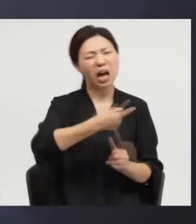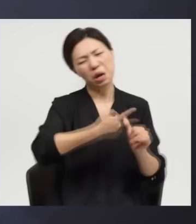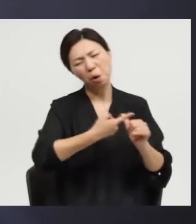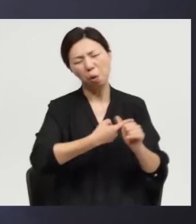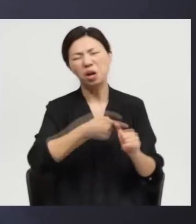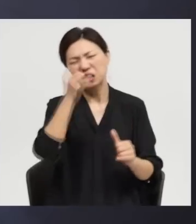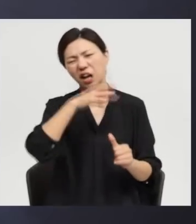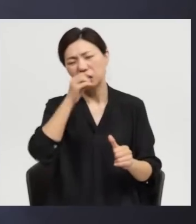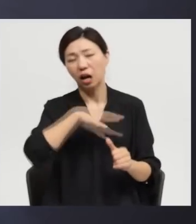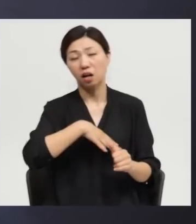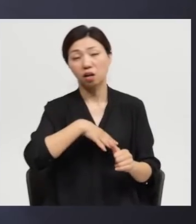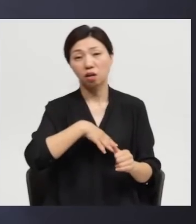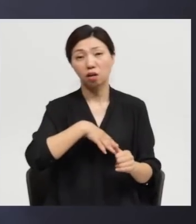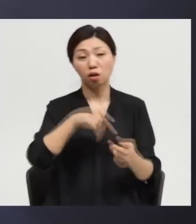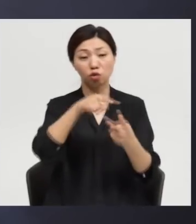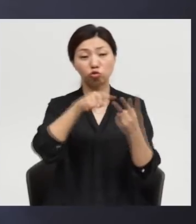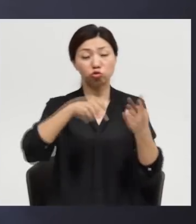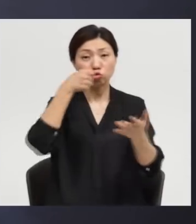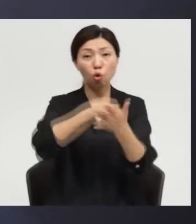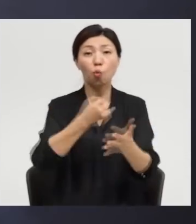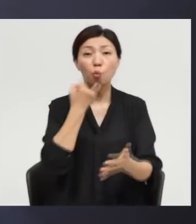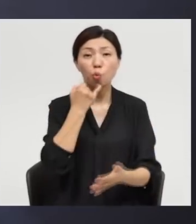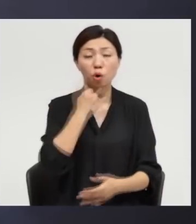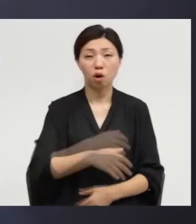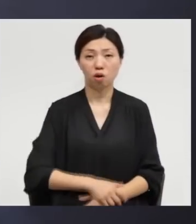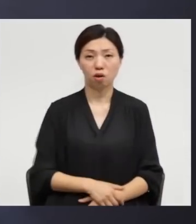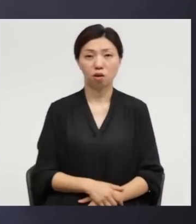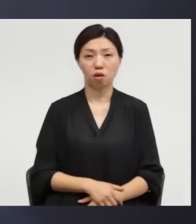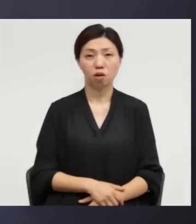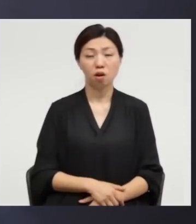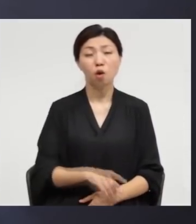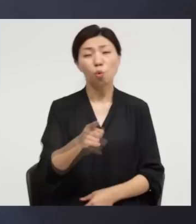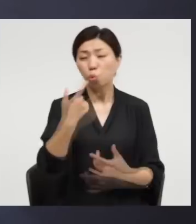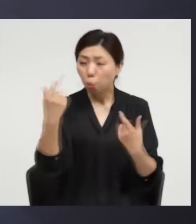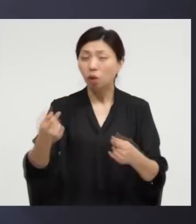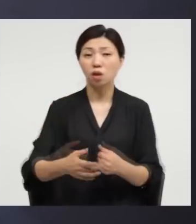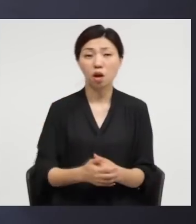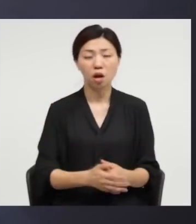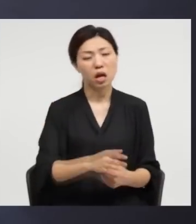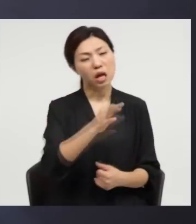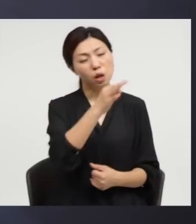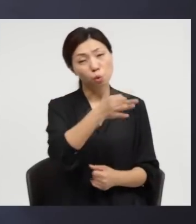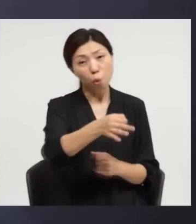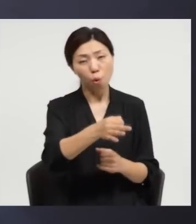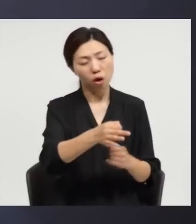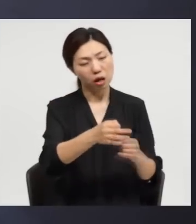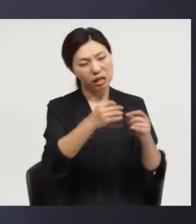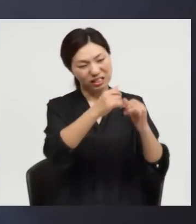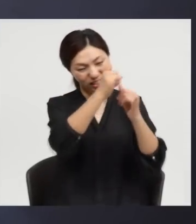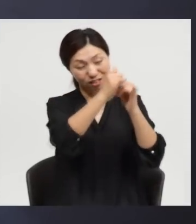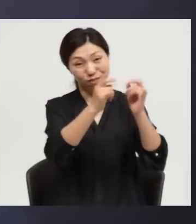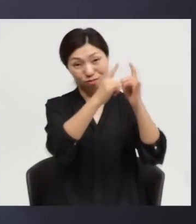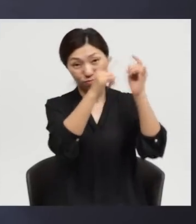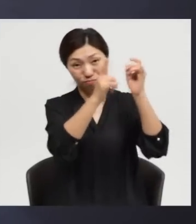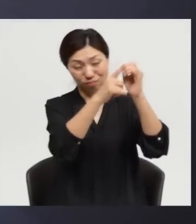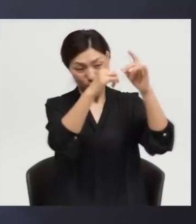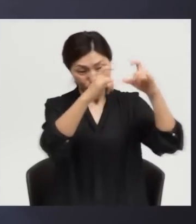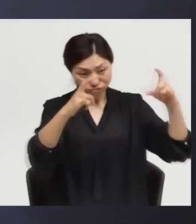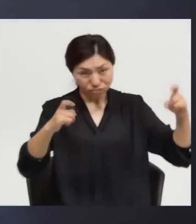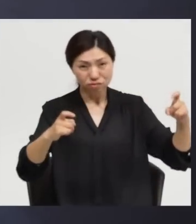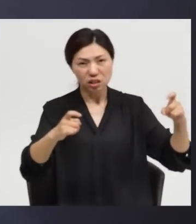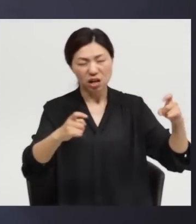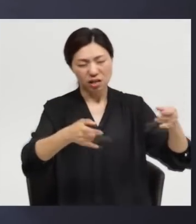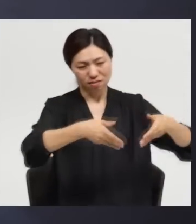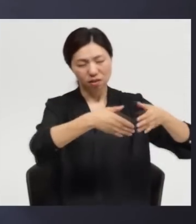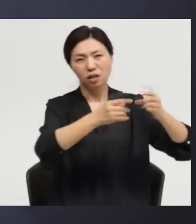그냥 욕 좀 얻어먹자 이렇게 딱 하면 된다. 이거 똑같은 거 아니에요. 보시해라. 안 하면 그동안에 스님이 나한테 해준 거에 대해서